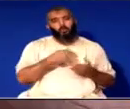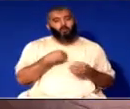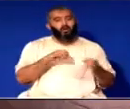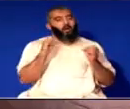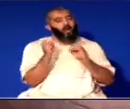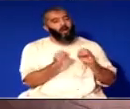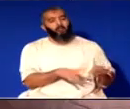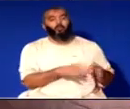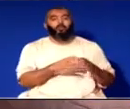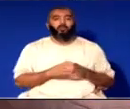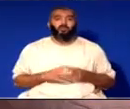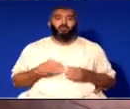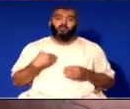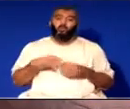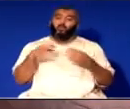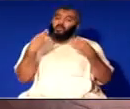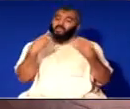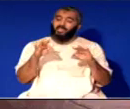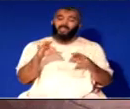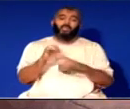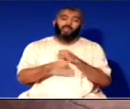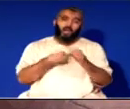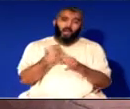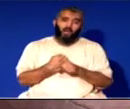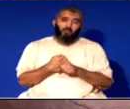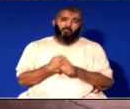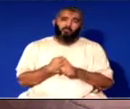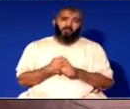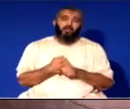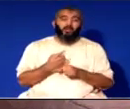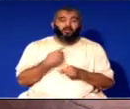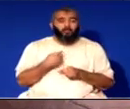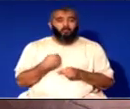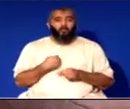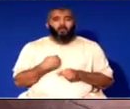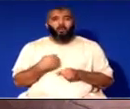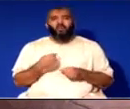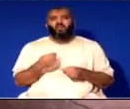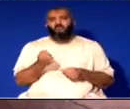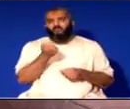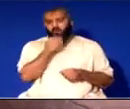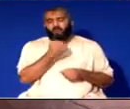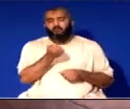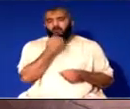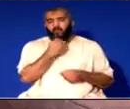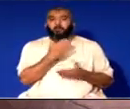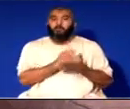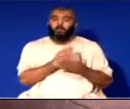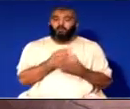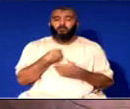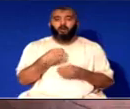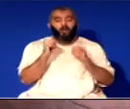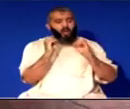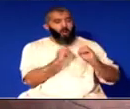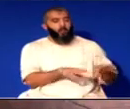وعشر سنين وأنا في الإثم وعشر سنين وأنا في أنا في الإثم وفي الوزر لأنني راني كنت هامل وليداتي وما نحوسش